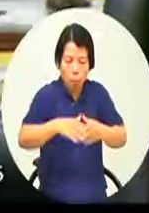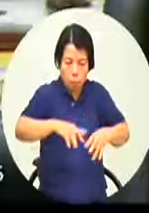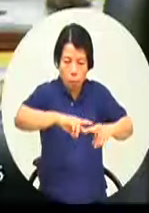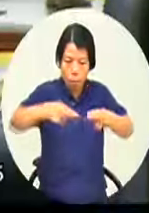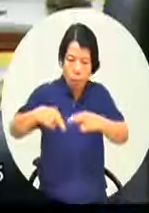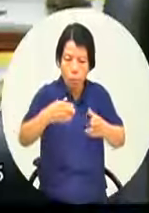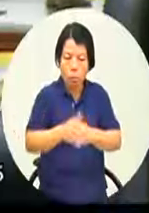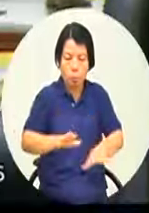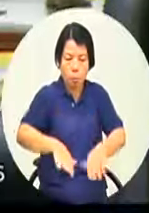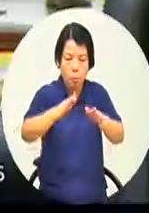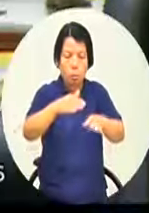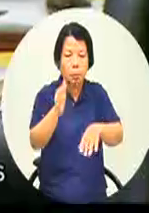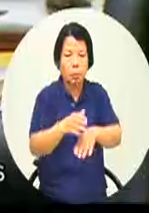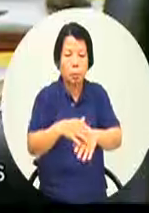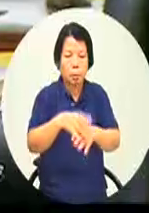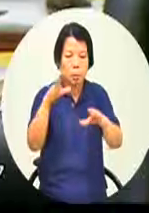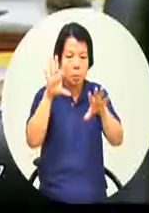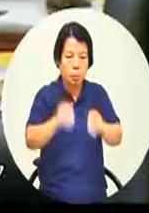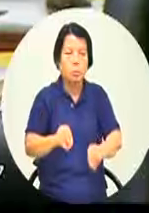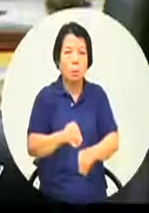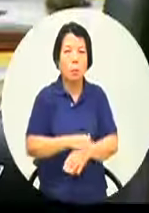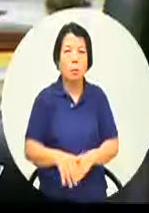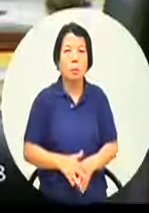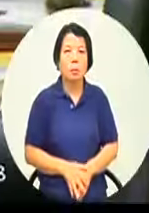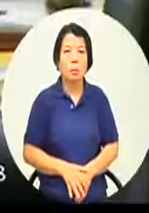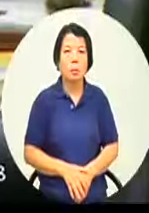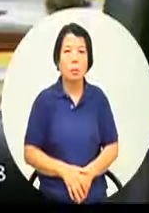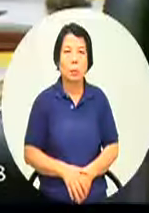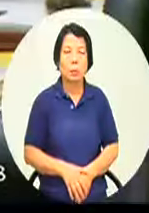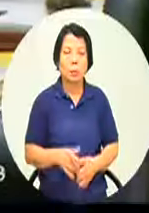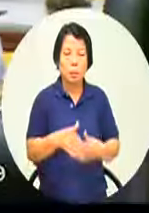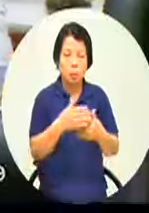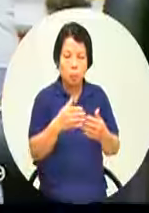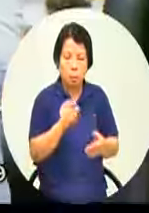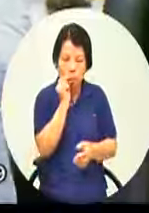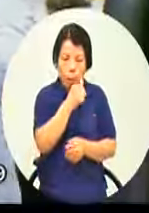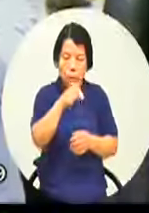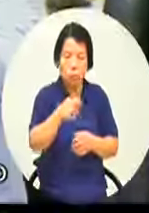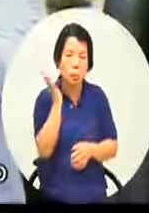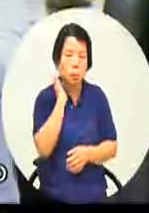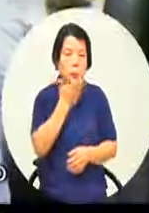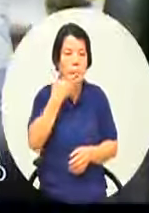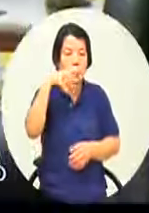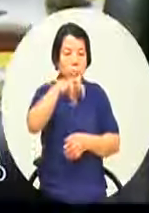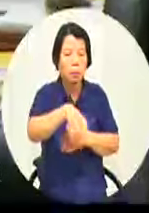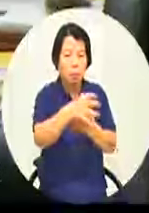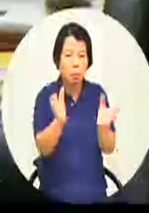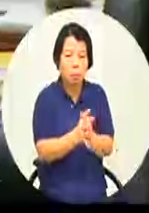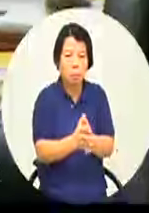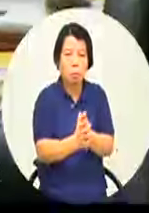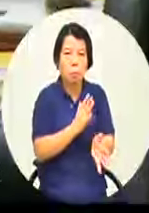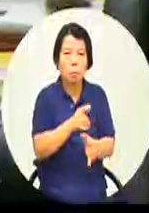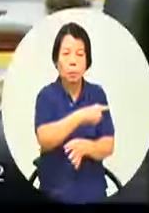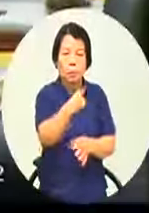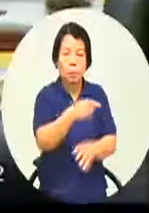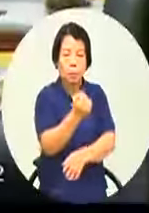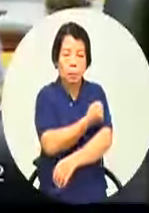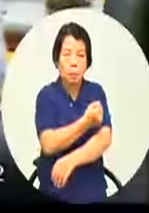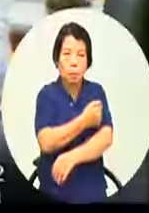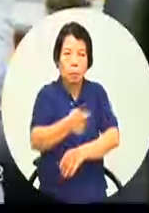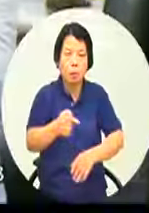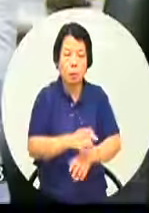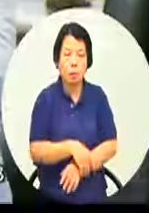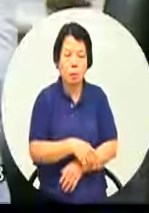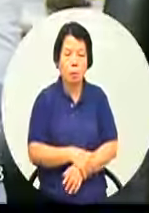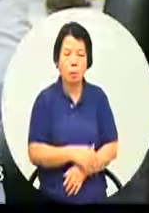再淹水的一个区域好阿里家特别用我们水利局团队大家都辛苦，我知道你们特别